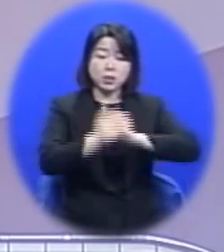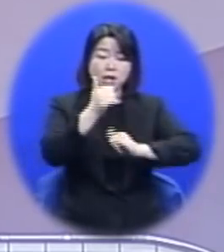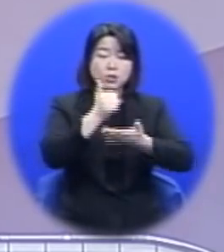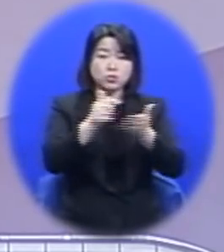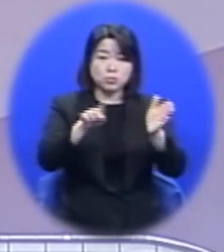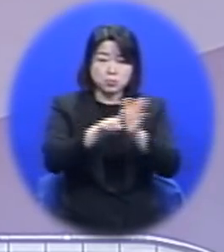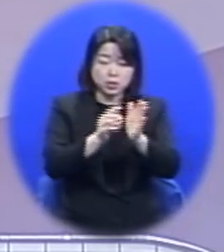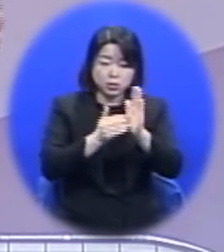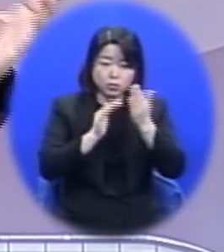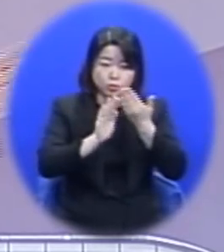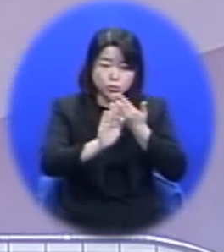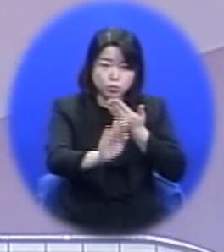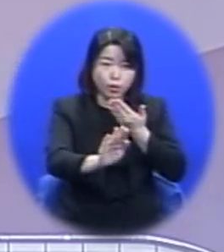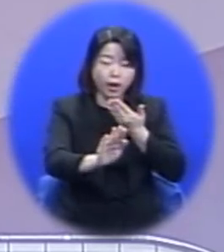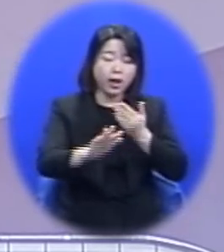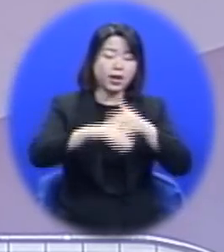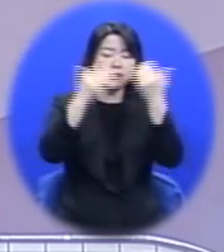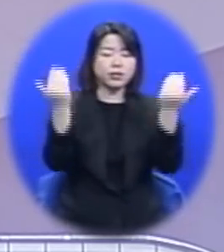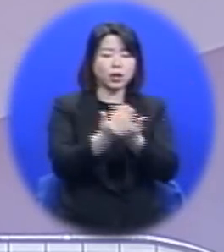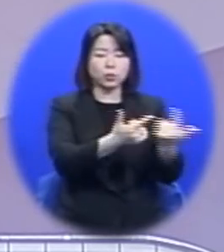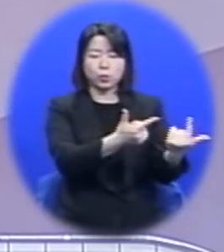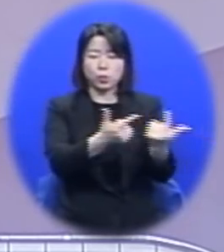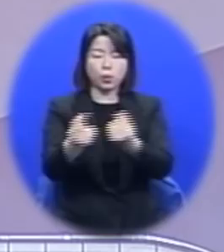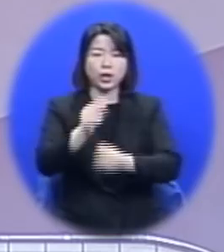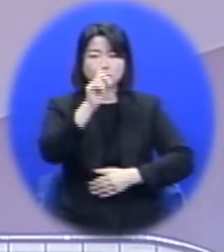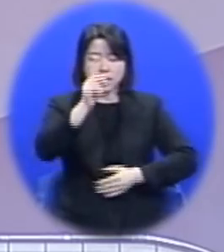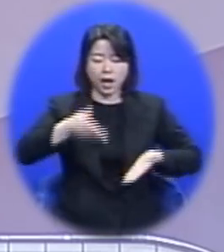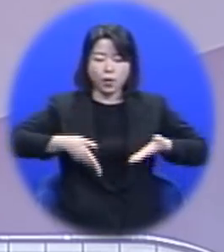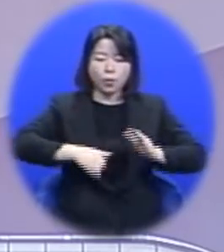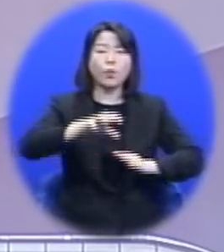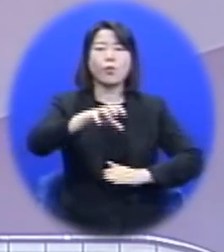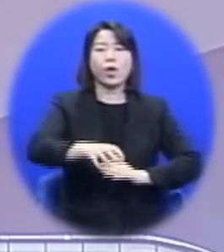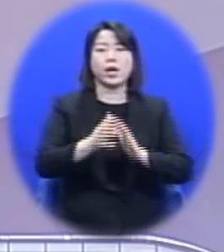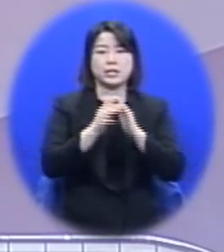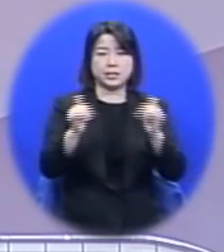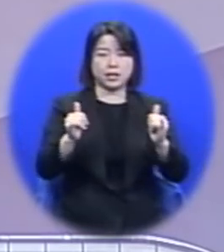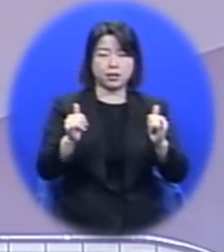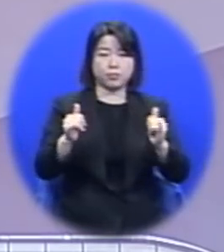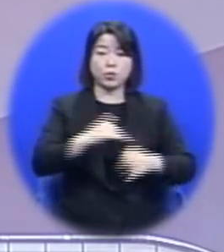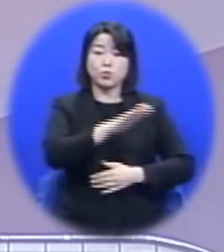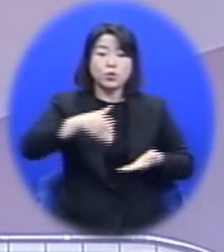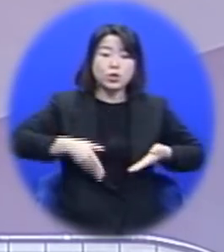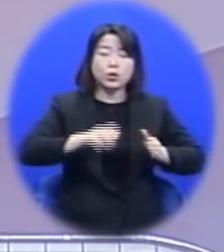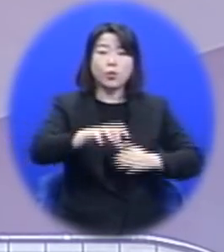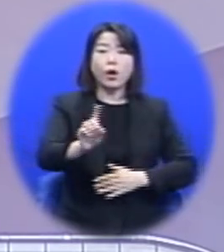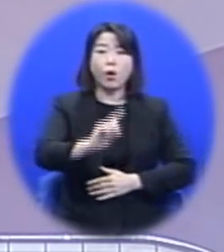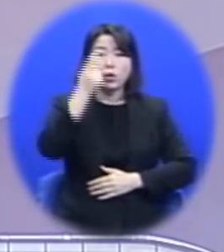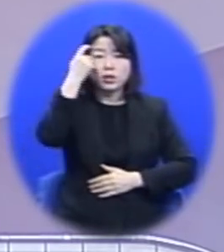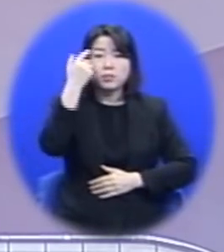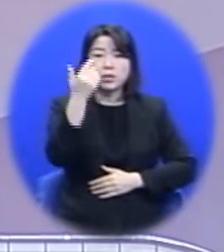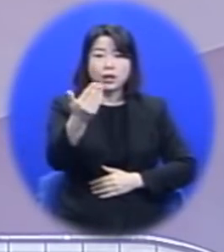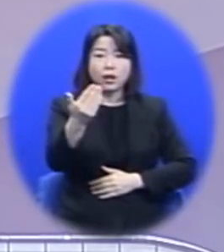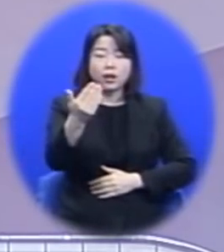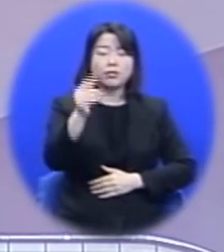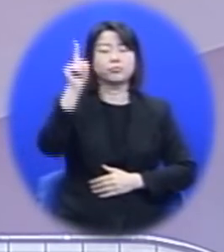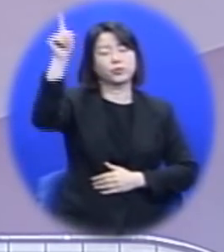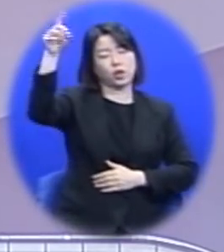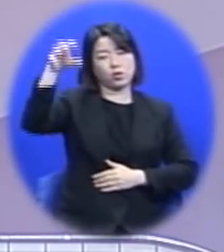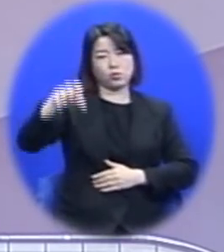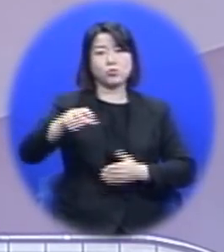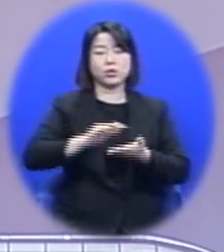나면 우리는 다 한 고향 사람이 됩니다. 우리의 고향이 어디죠? 우리의 본향은